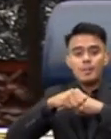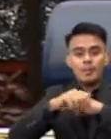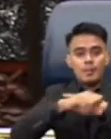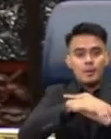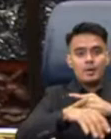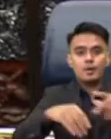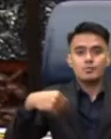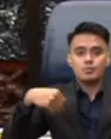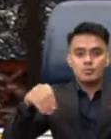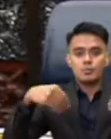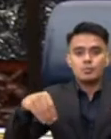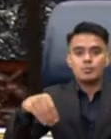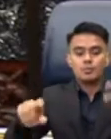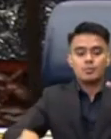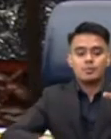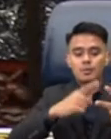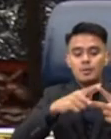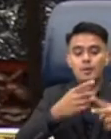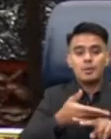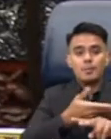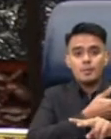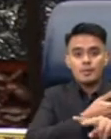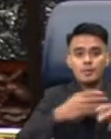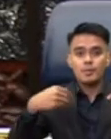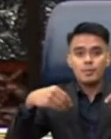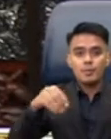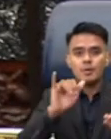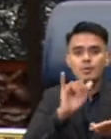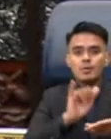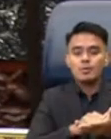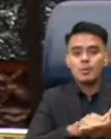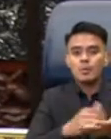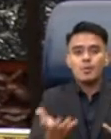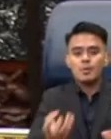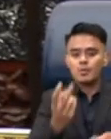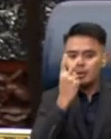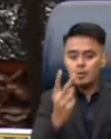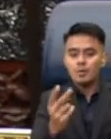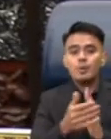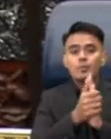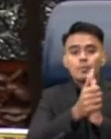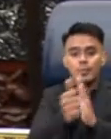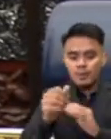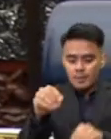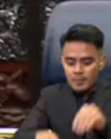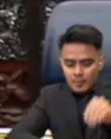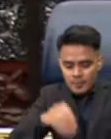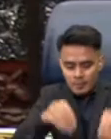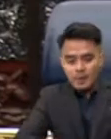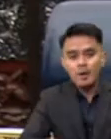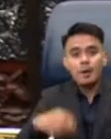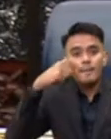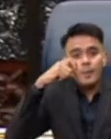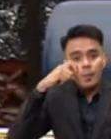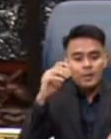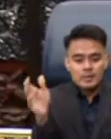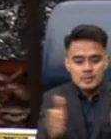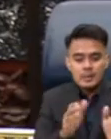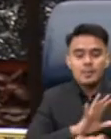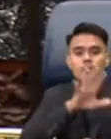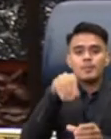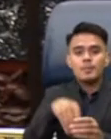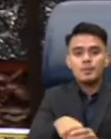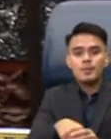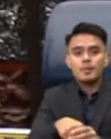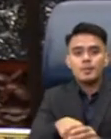komersial fasa promersial bertujuan untuk melihat potensi penanaman bawang kecil di Malaysia ia melibatkan